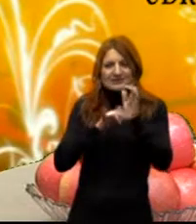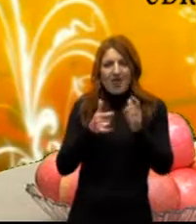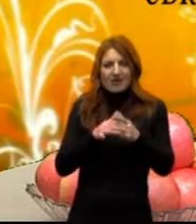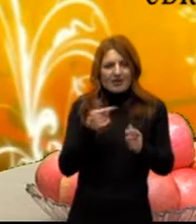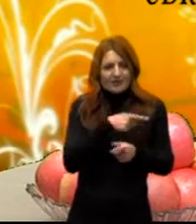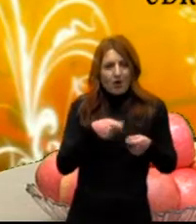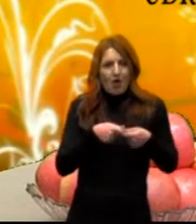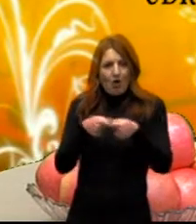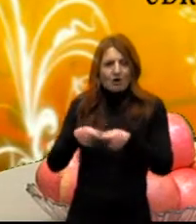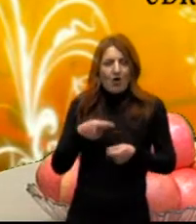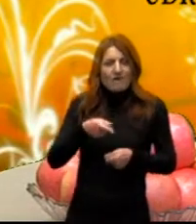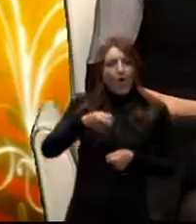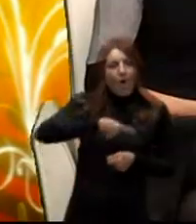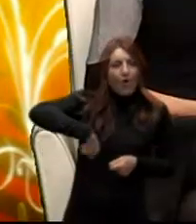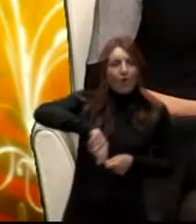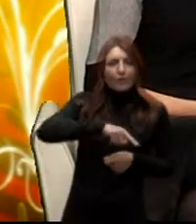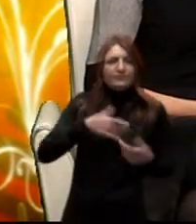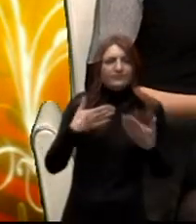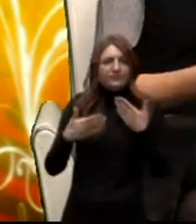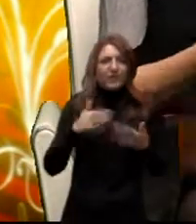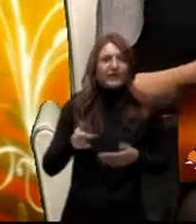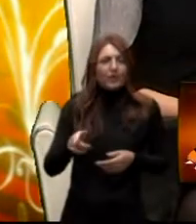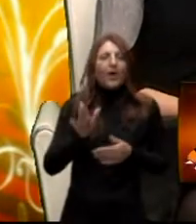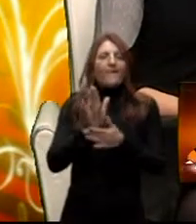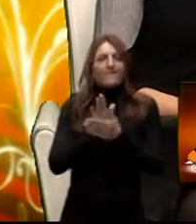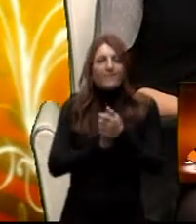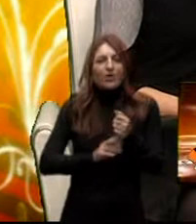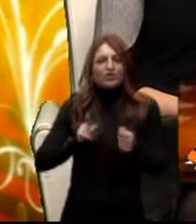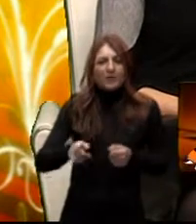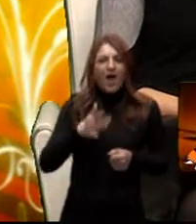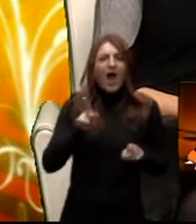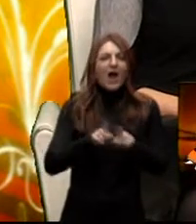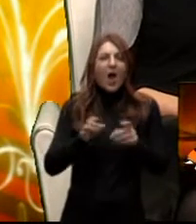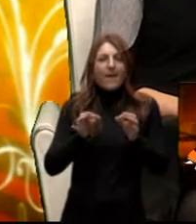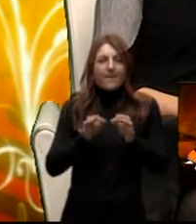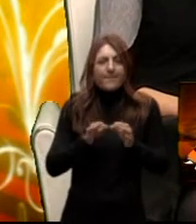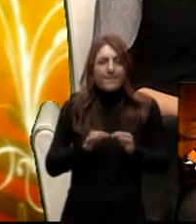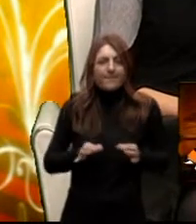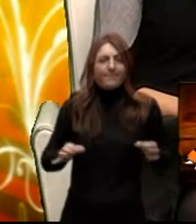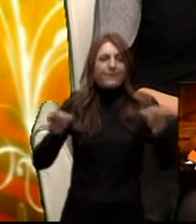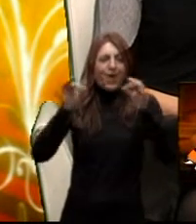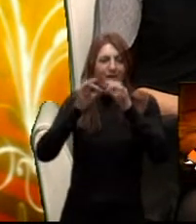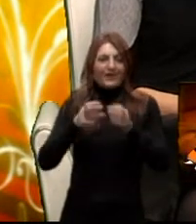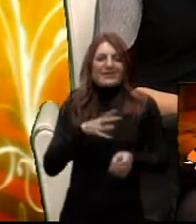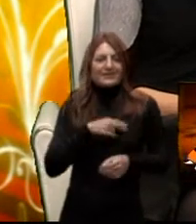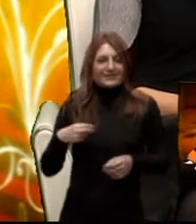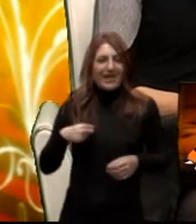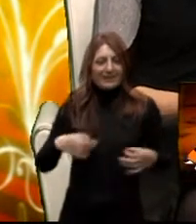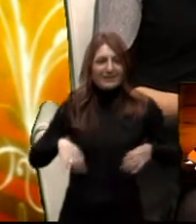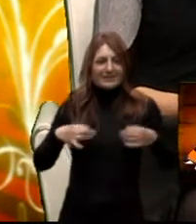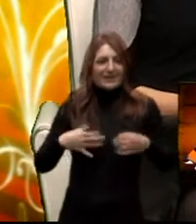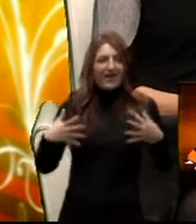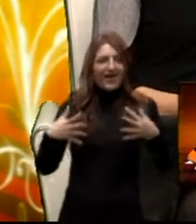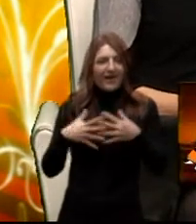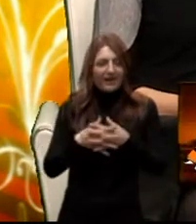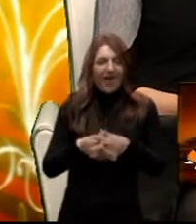okrugli stol? Pa napravo da, to je tako je krenulo, tenzijske glavobolje kao jedan projekt, Zagreb zdravi grad, i nama je cilj bio